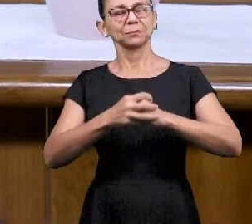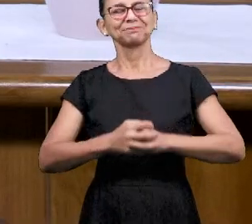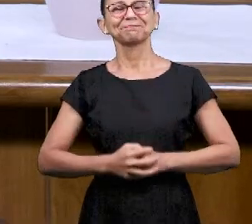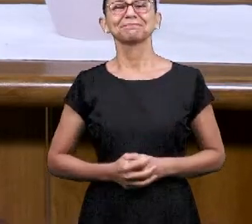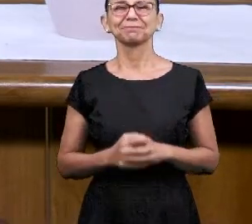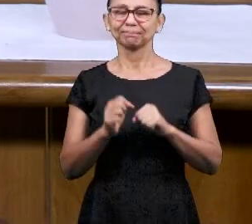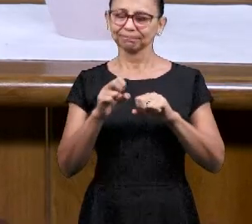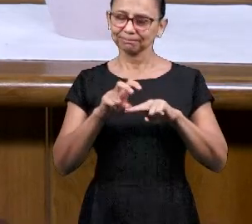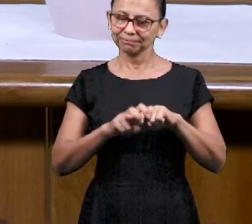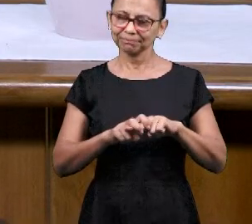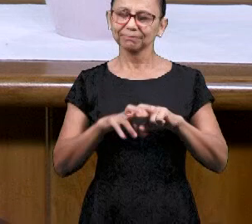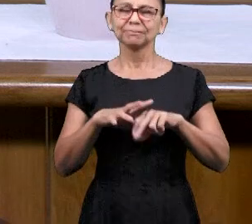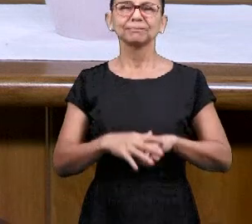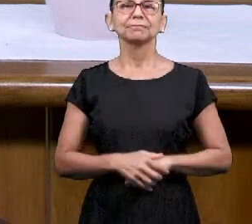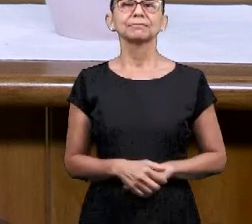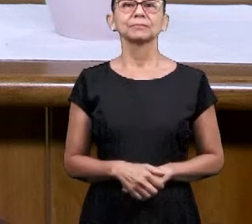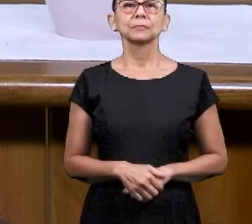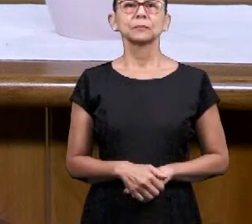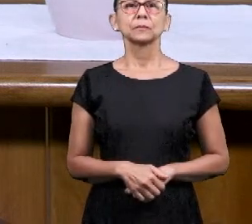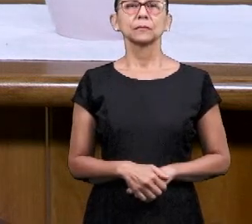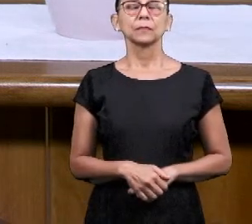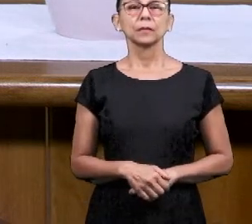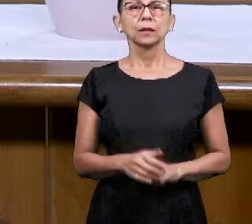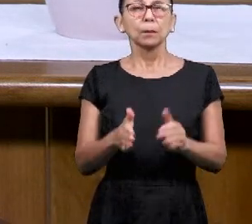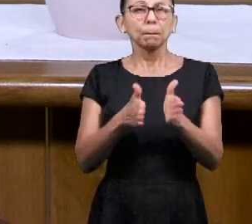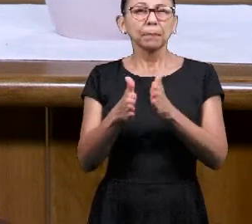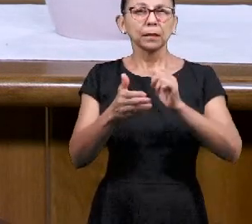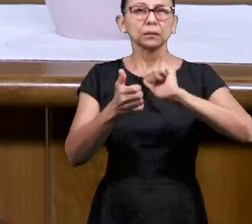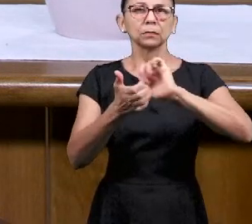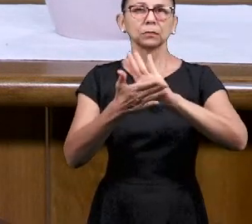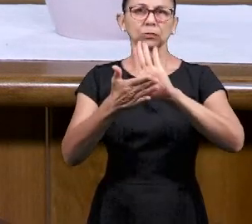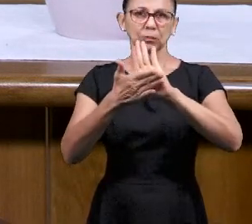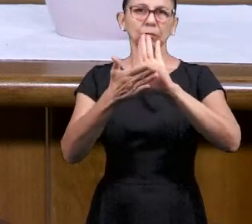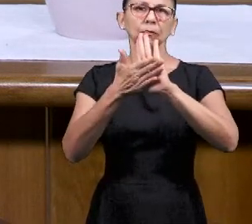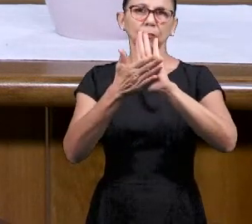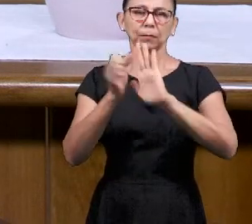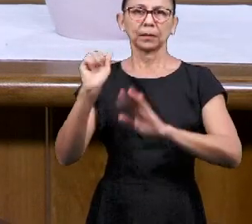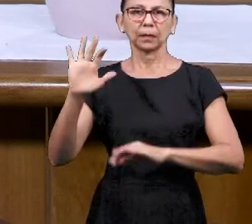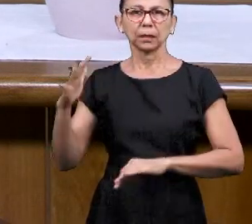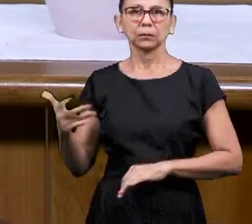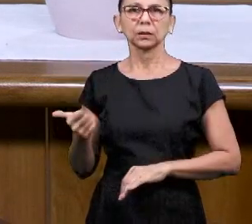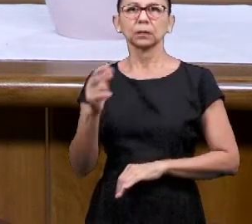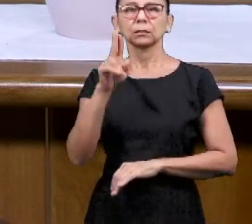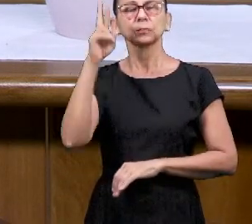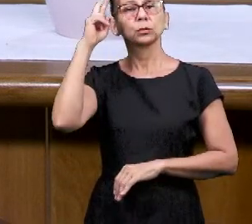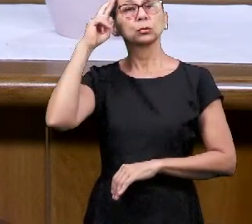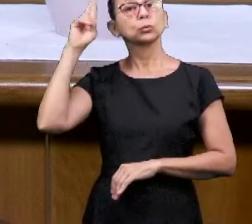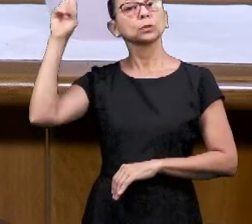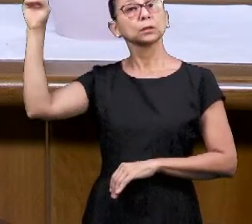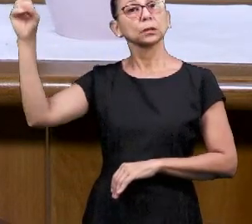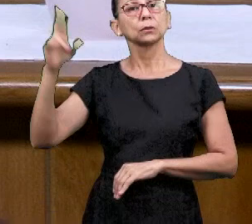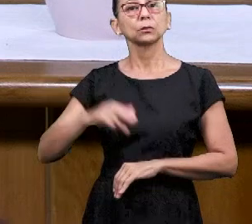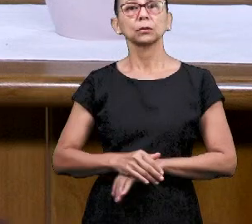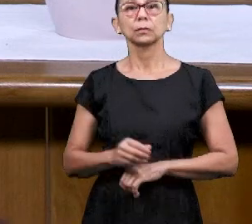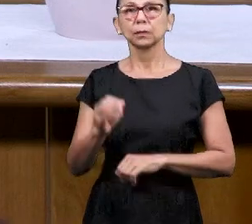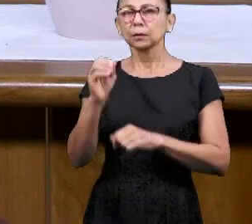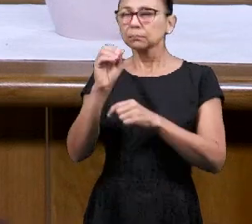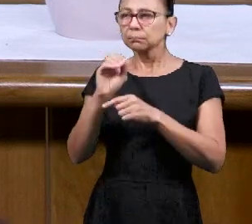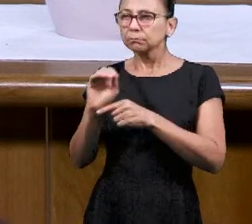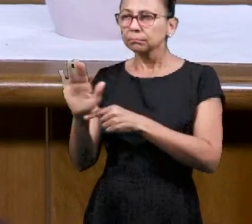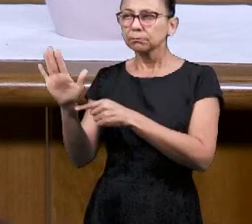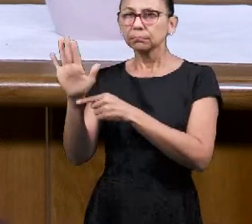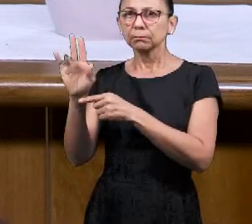s'asseoir. Nous allons maintenant louer le Seigneur. Nous allons chanter le chant d'adoration au nom du Seigneur. Les paroles vont